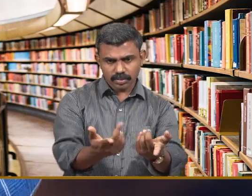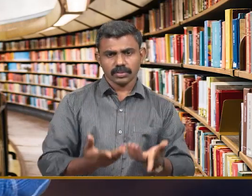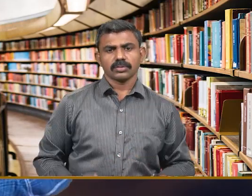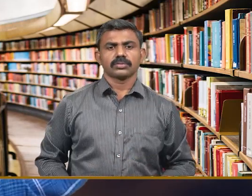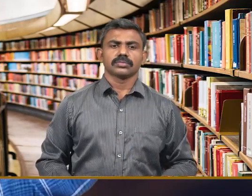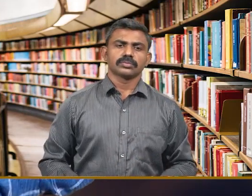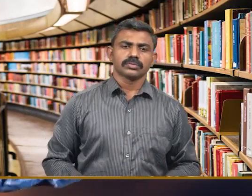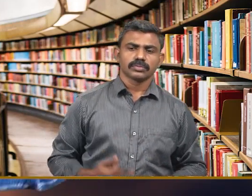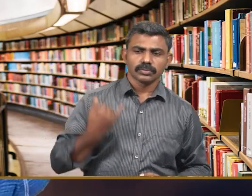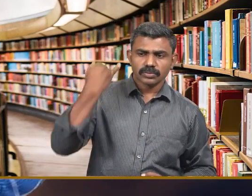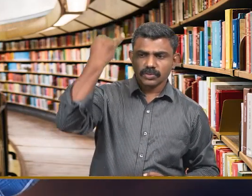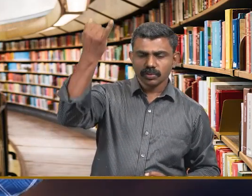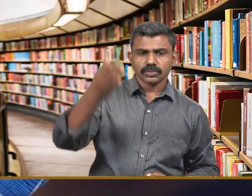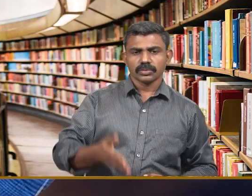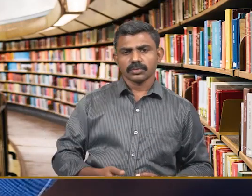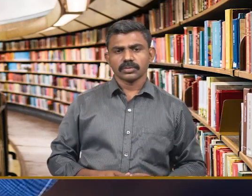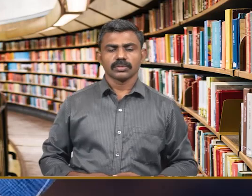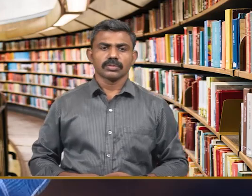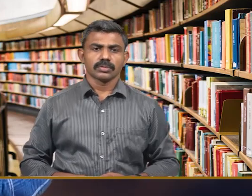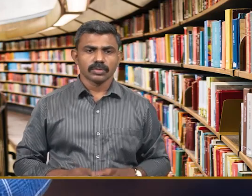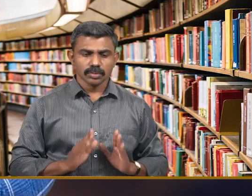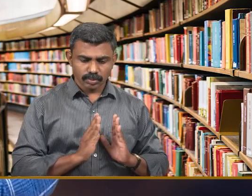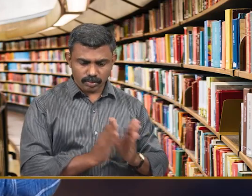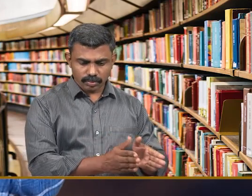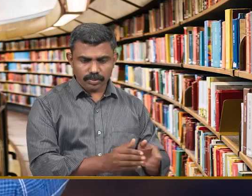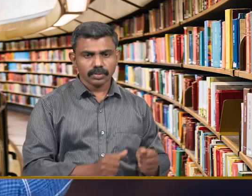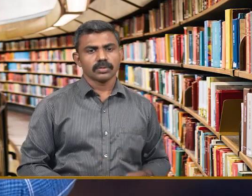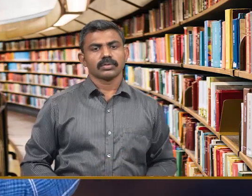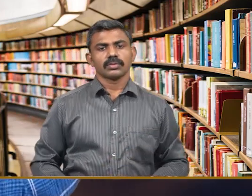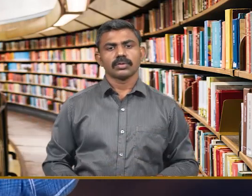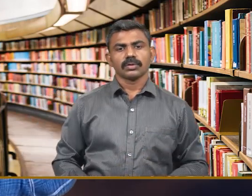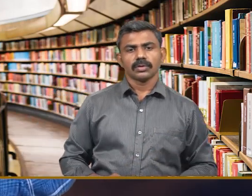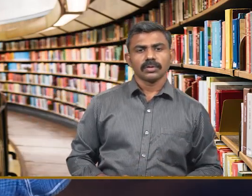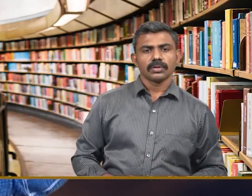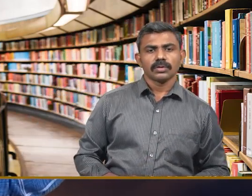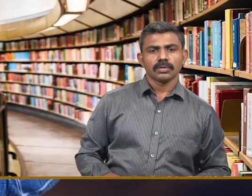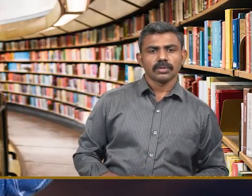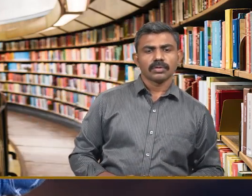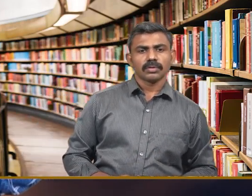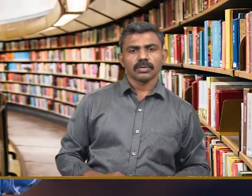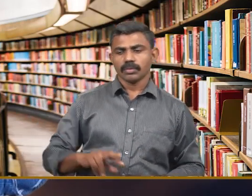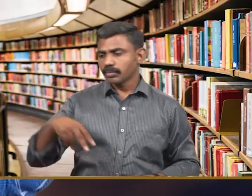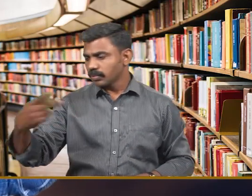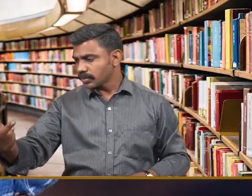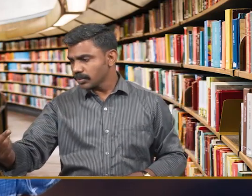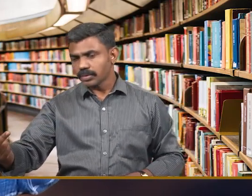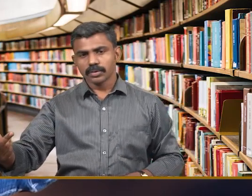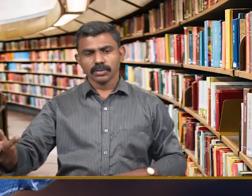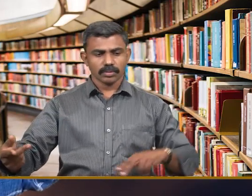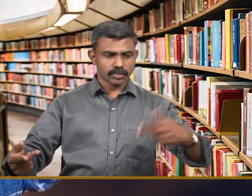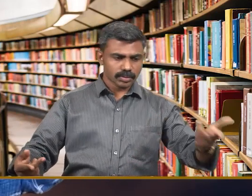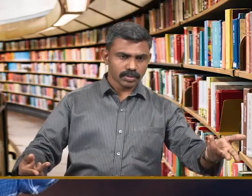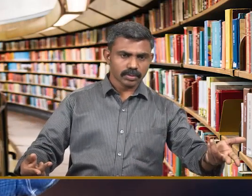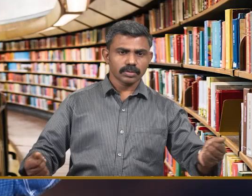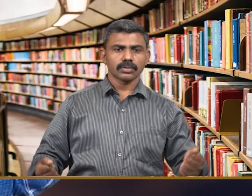ஏற்றுமதி பண்ணக்கூடாது அப்படிங்கிற விஷயத்தில் அவங்க கொஞ்சம் தெளிவாக இருந்தாங்க. குறிப்பாக மாணவர்களே தெளிவாக புரிஞ்சுக்கோங்க, அதாவது மற்ற நாடுகளுக்கு நம்ம அடிப்படையை இதை